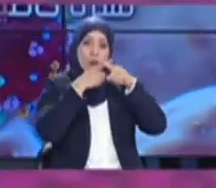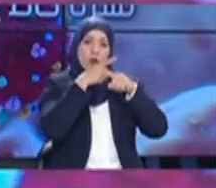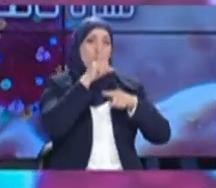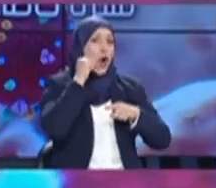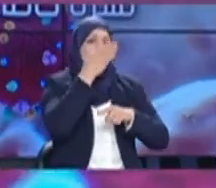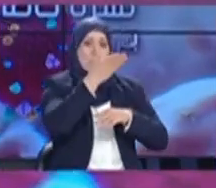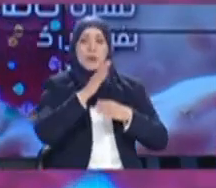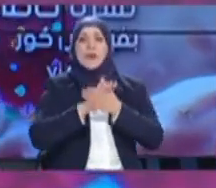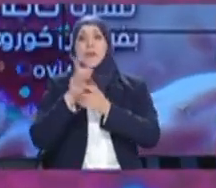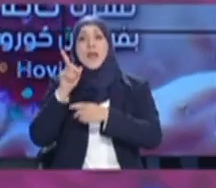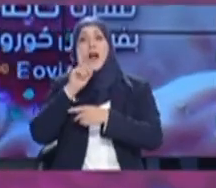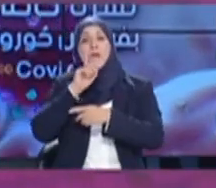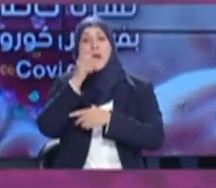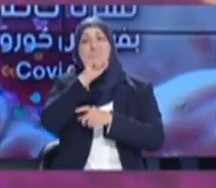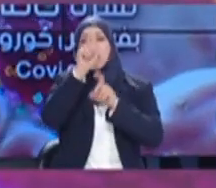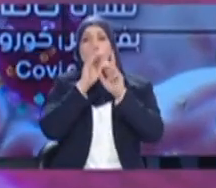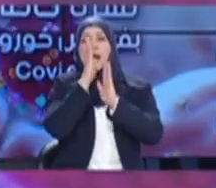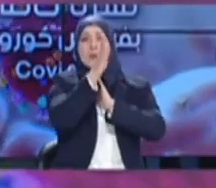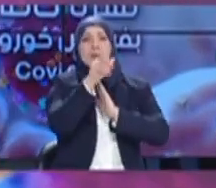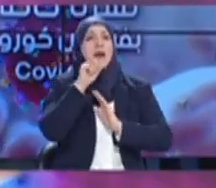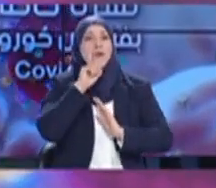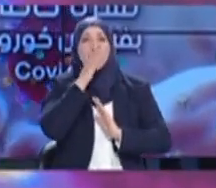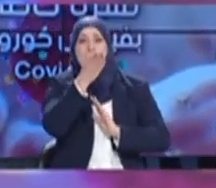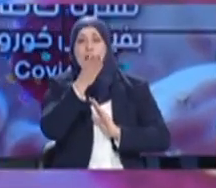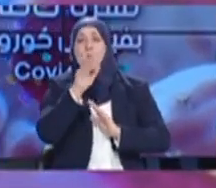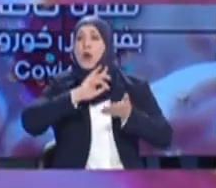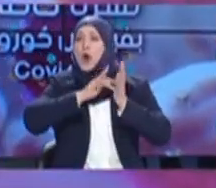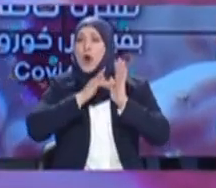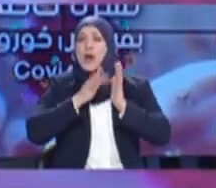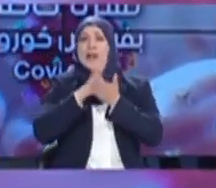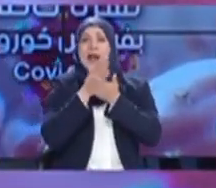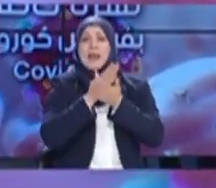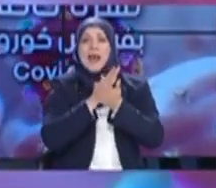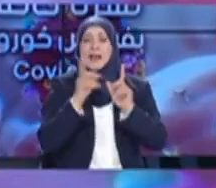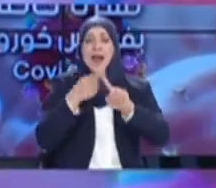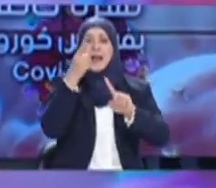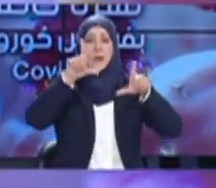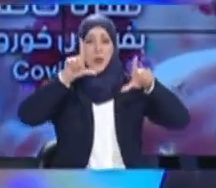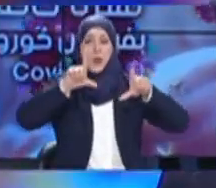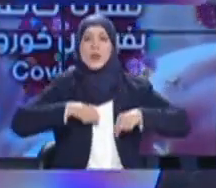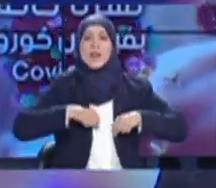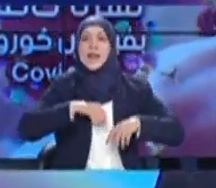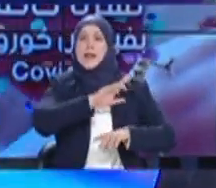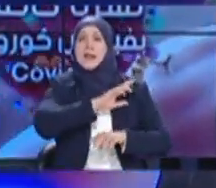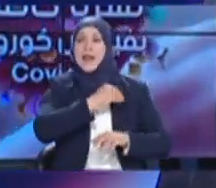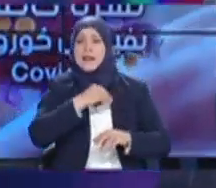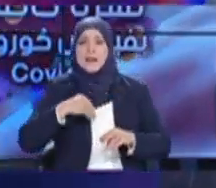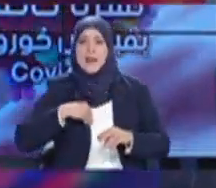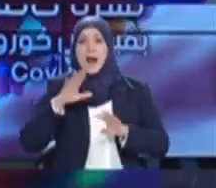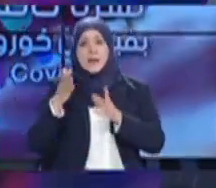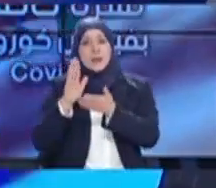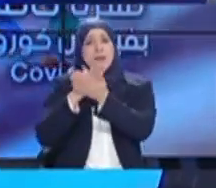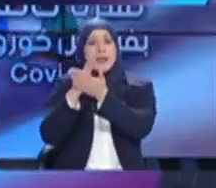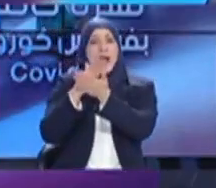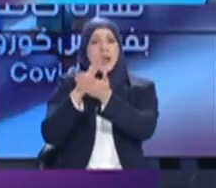ما هو انستيتيوشنال عند القطاع العام ووزارة الصحة والمستشفيات خاصة منها الجامعية، بما أنه وقع تخصيص